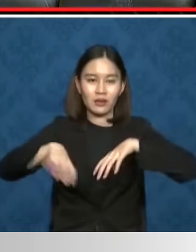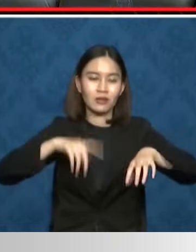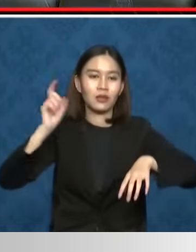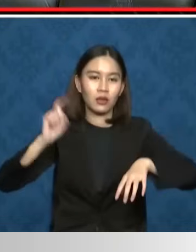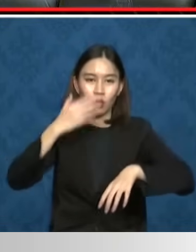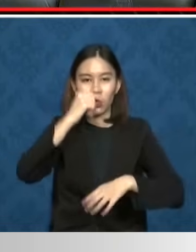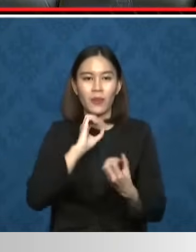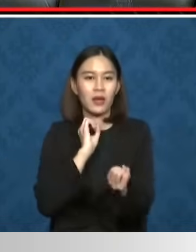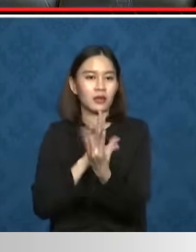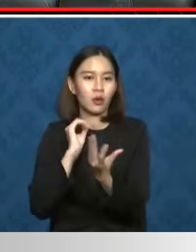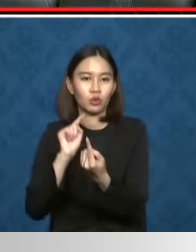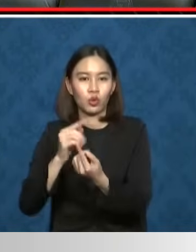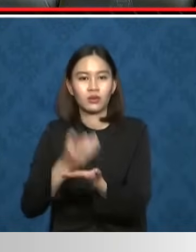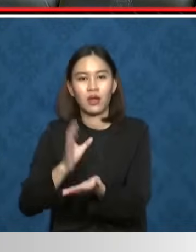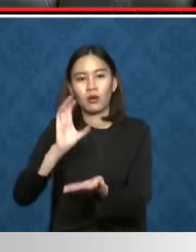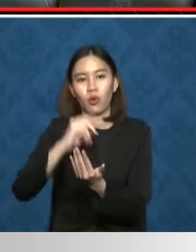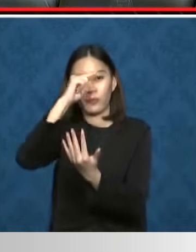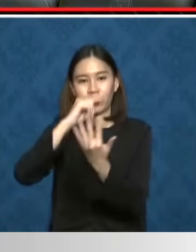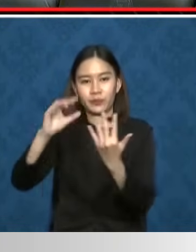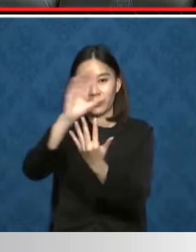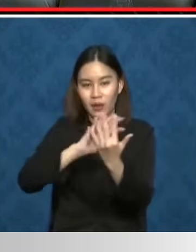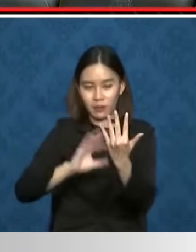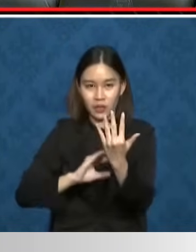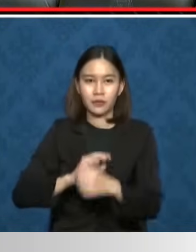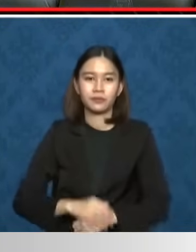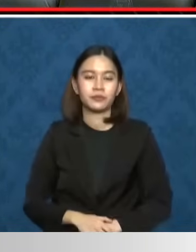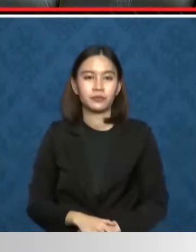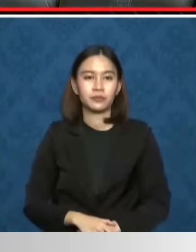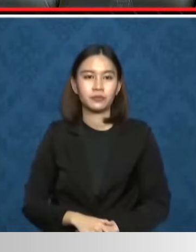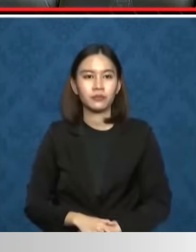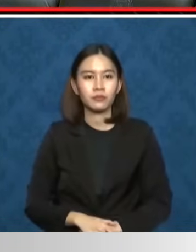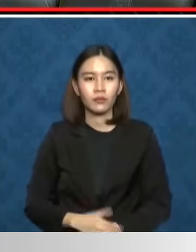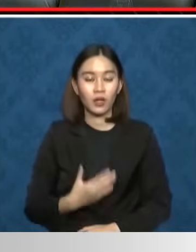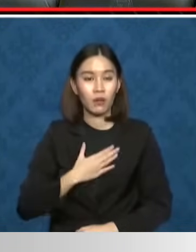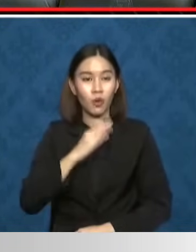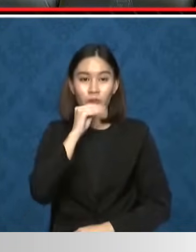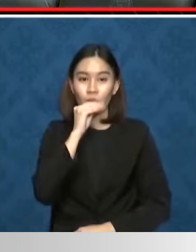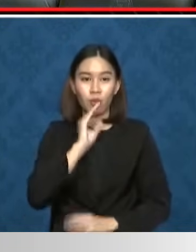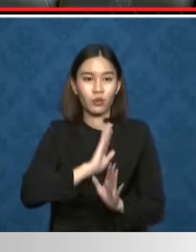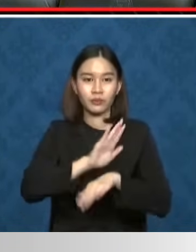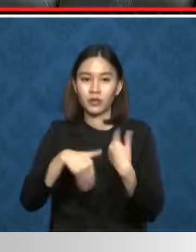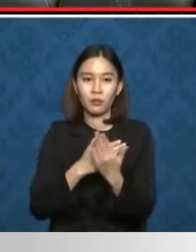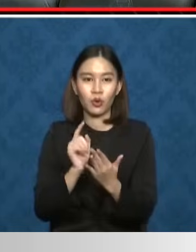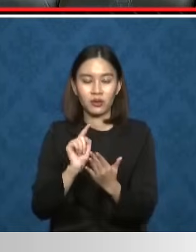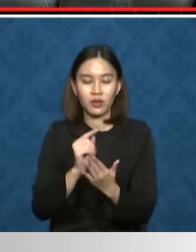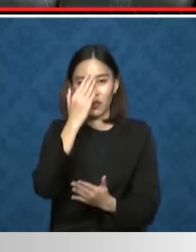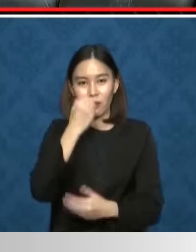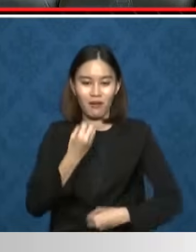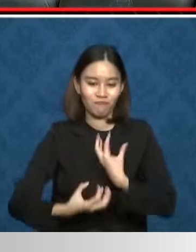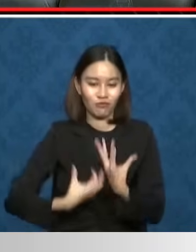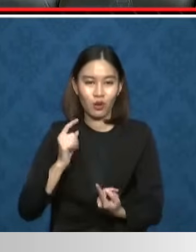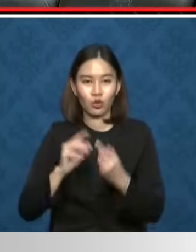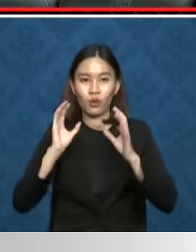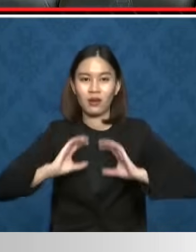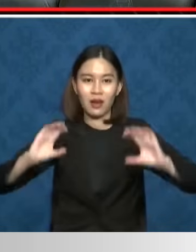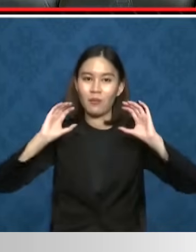เพราะกระทบต่องบประมาณของประเทศทั้งสิ้นท่านประธานครับที่ผมพูดมาทั้งหมดนี้นะครับเพื่อสะท้อนให้เห็นว่ารัฐบาล